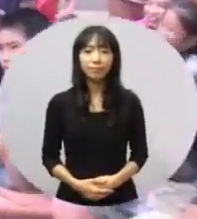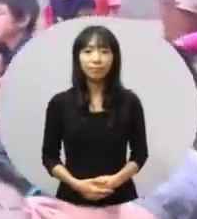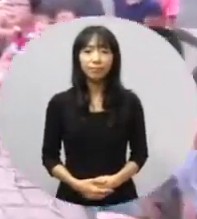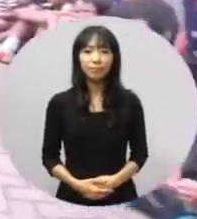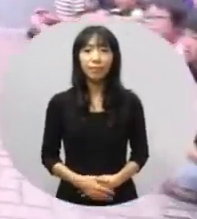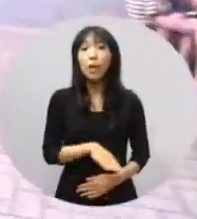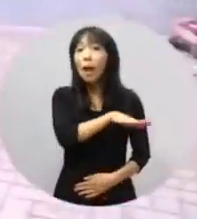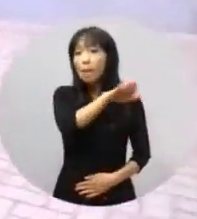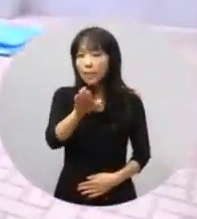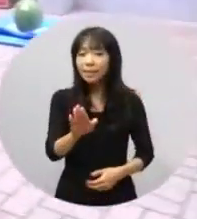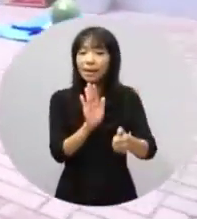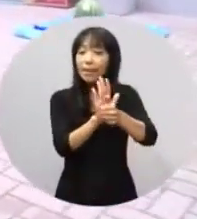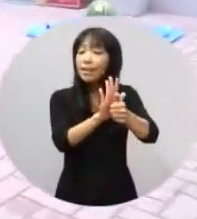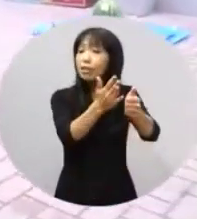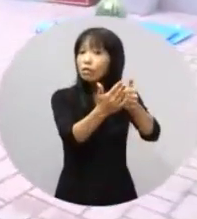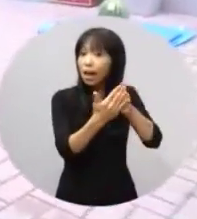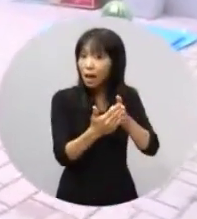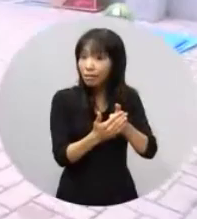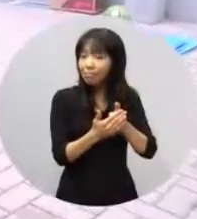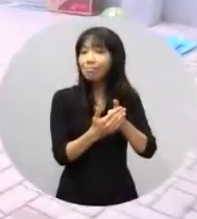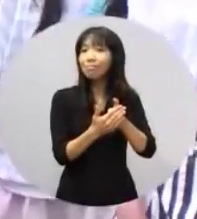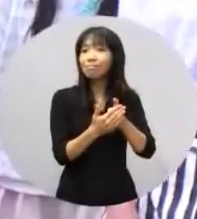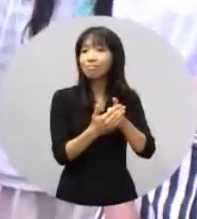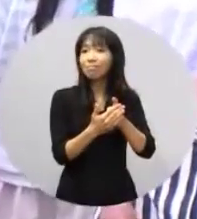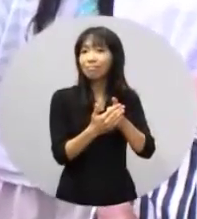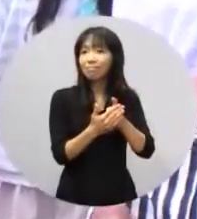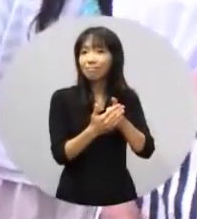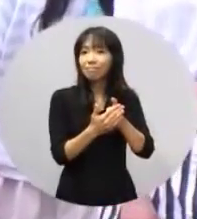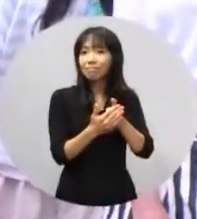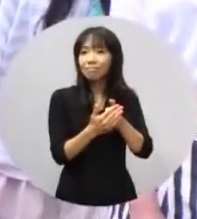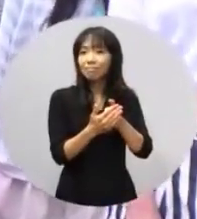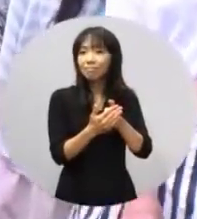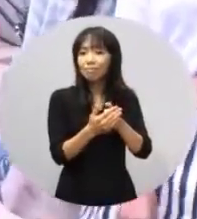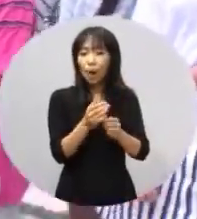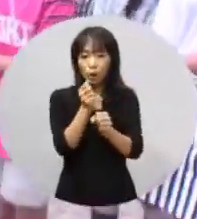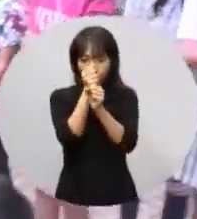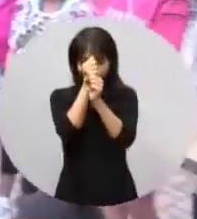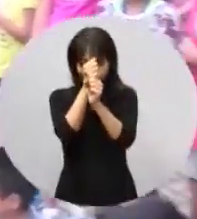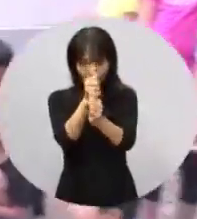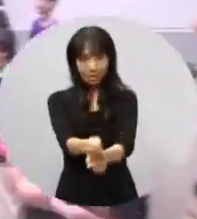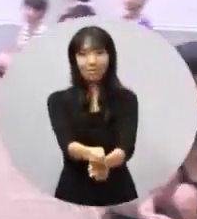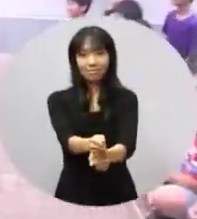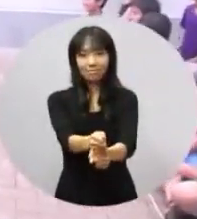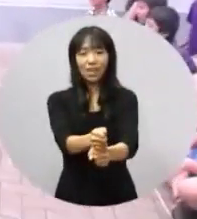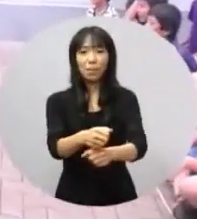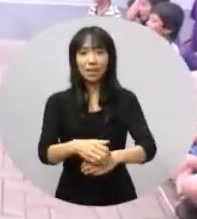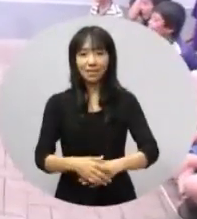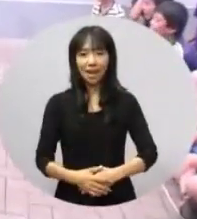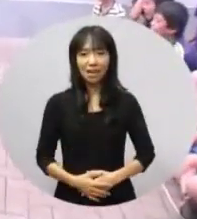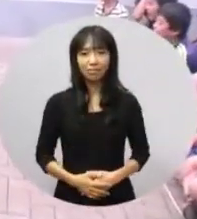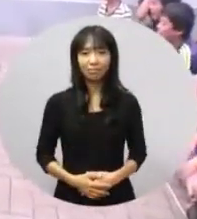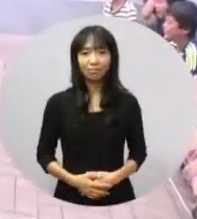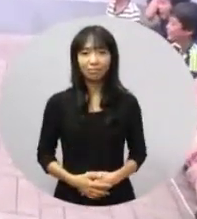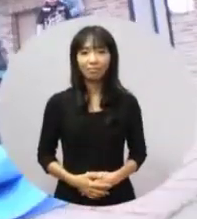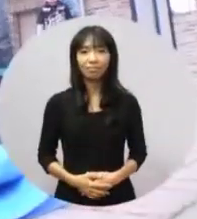ここでもみんなでやり協力し合いながらスイカ割りに挑戦しました